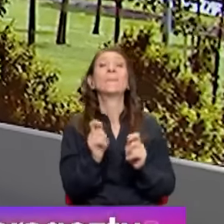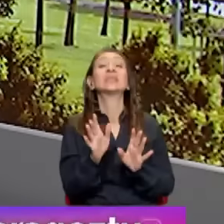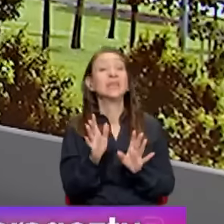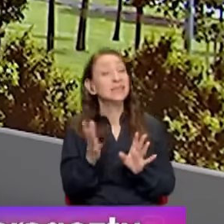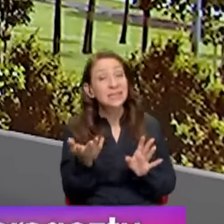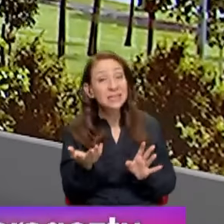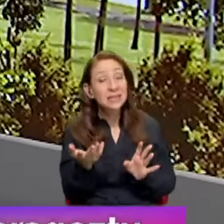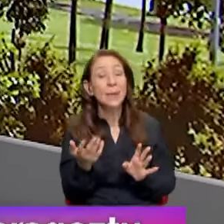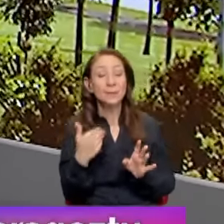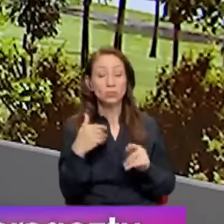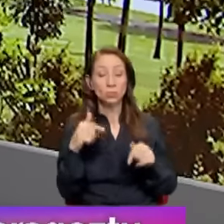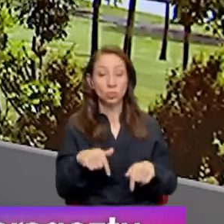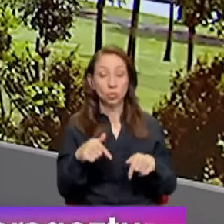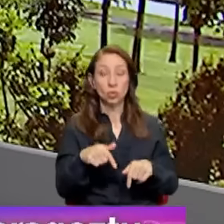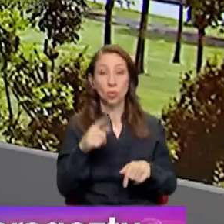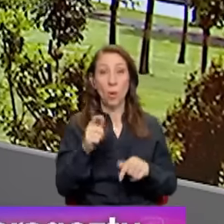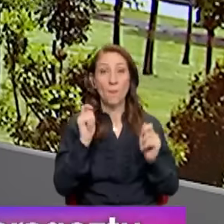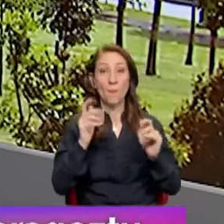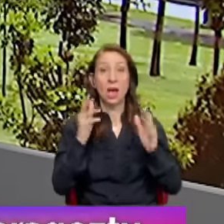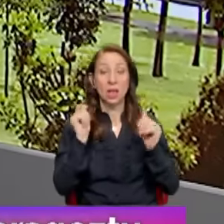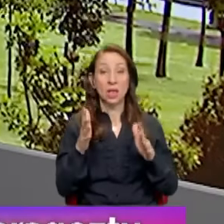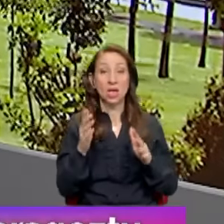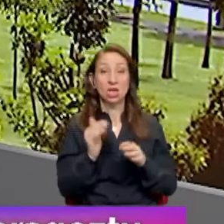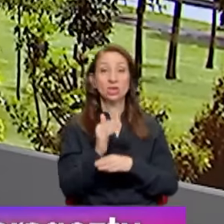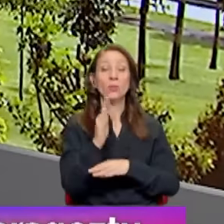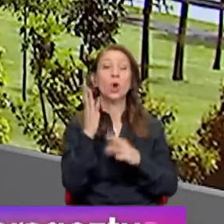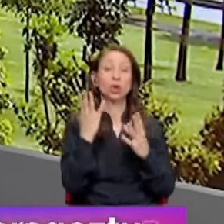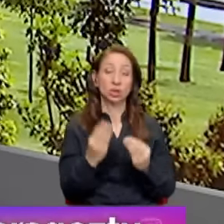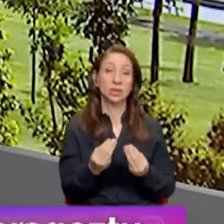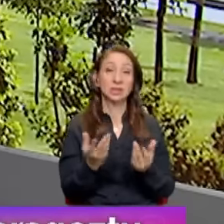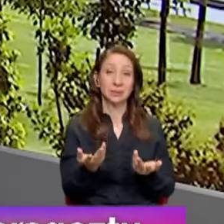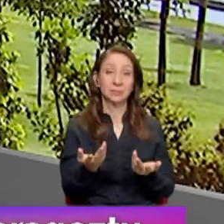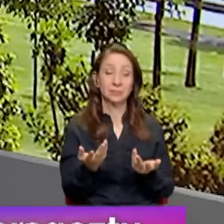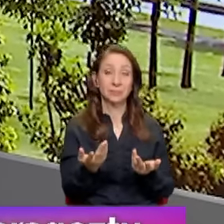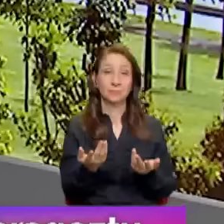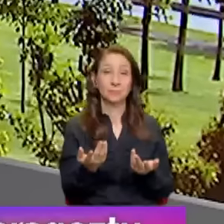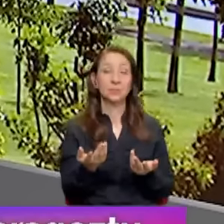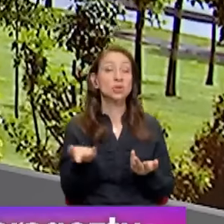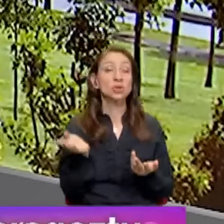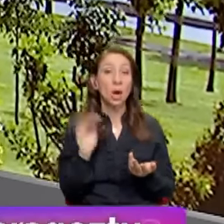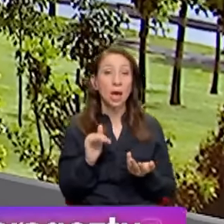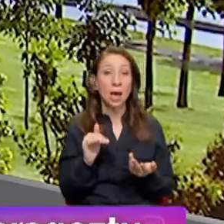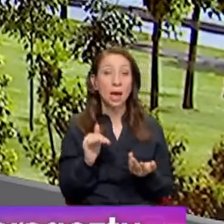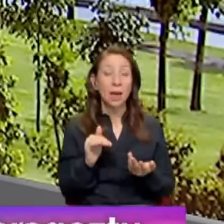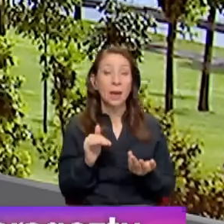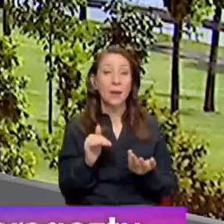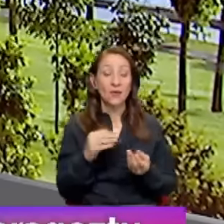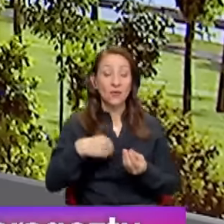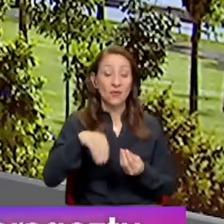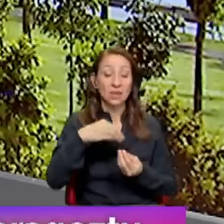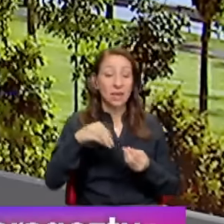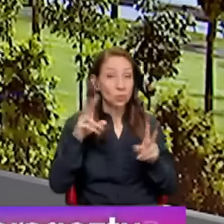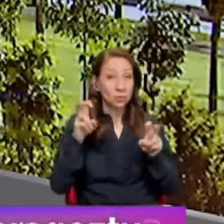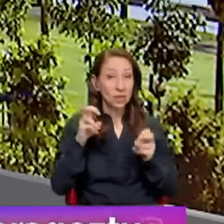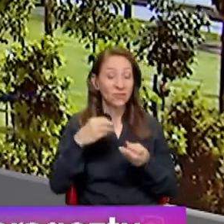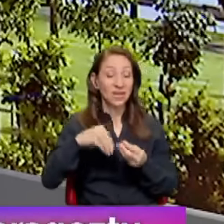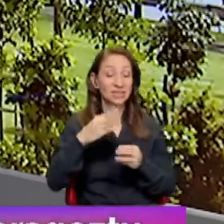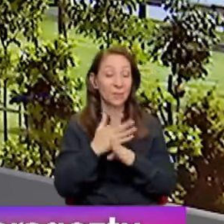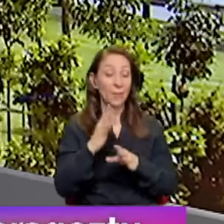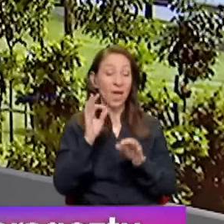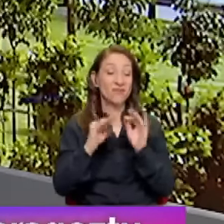ols olsaydı biz bugün bu pahalılığı yaşamıyor olabilirdik Sonra işte Faizler konusunda faiz sebep